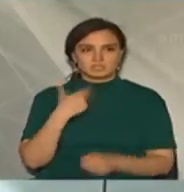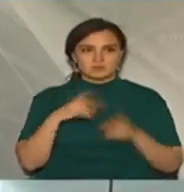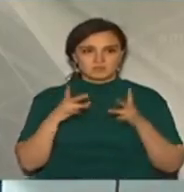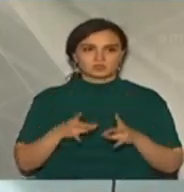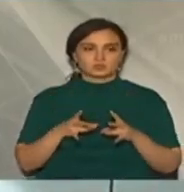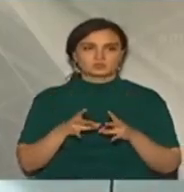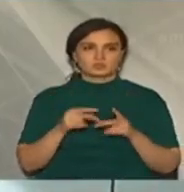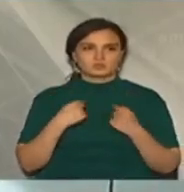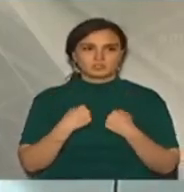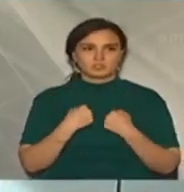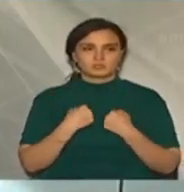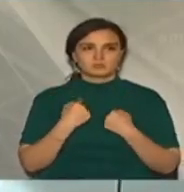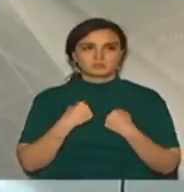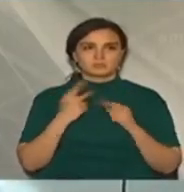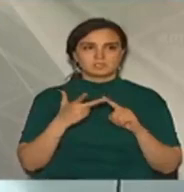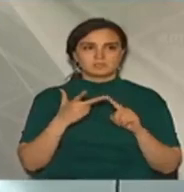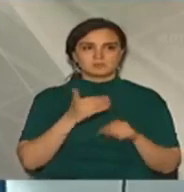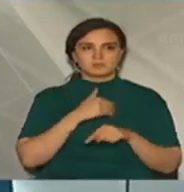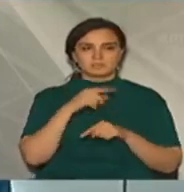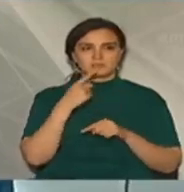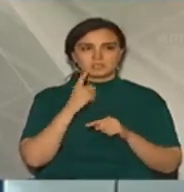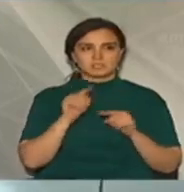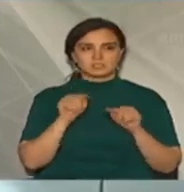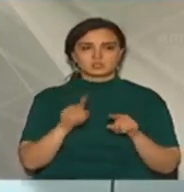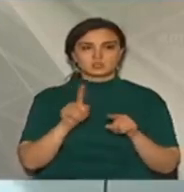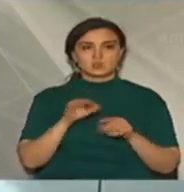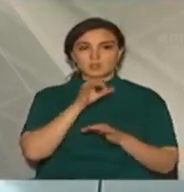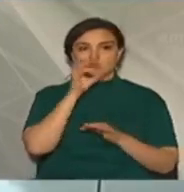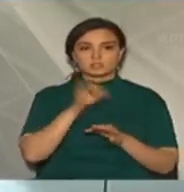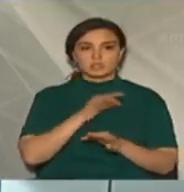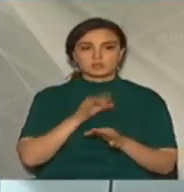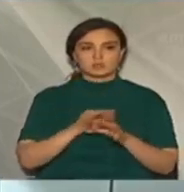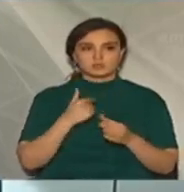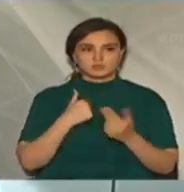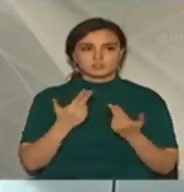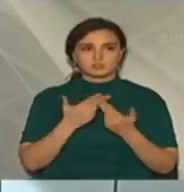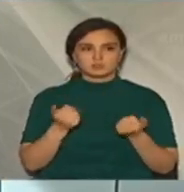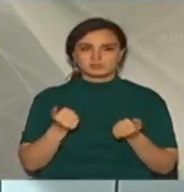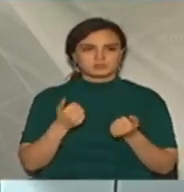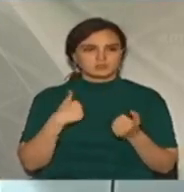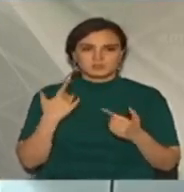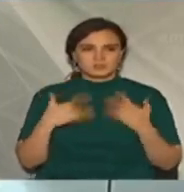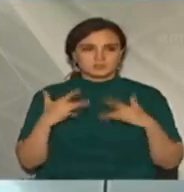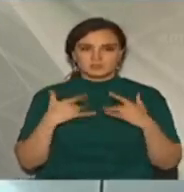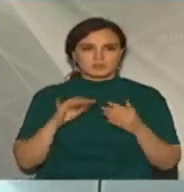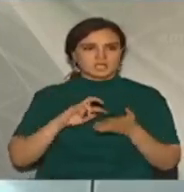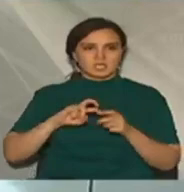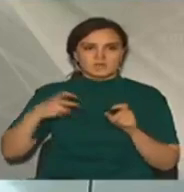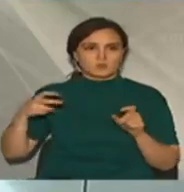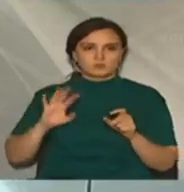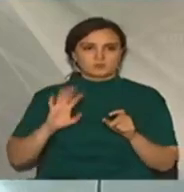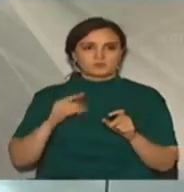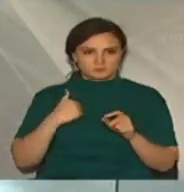ეს. და მესამე მინდა ვთქვა ის, რომ პასუხისგებლობა ჩვენ რა თქმა უნდა არ გავურბევართ. ჯერ